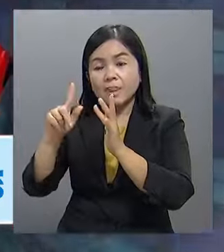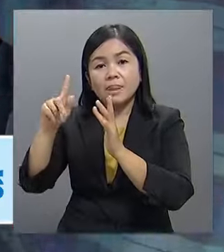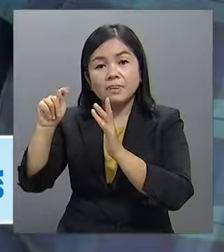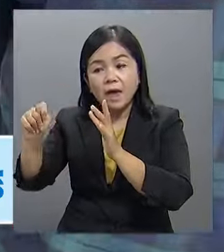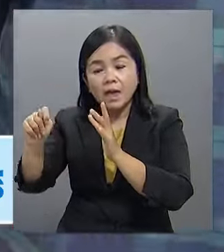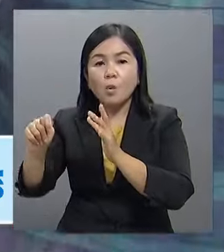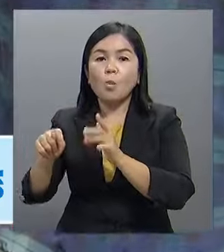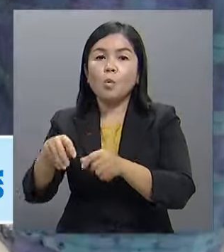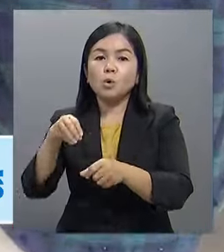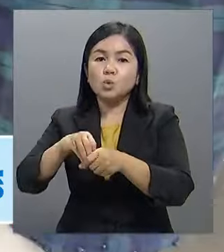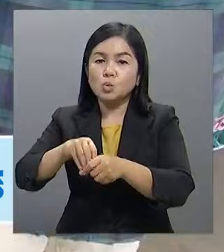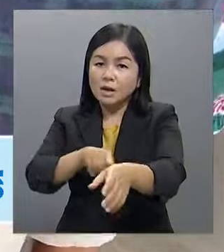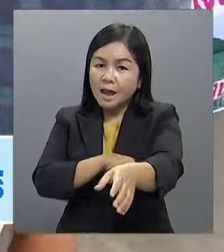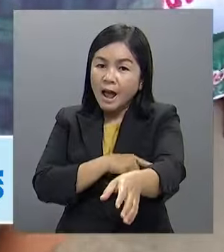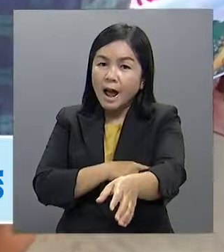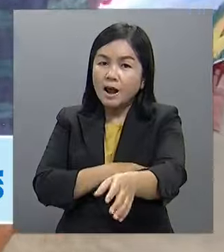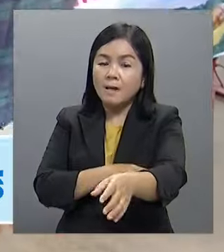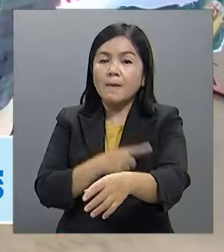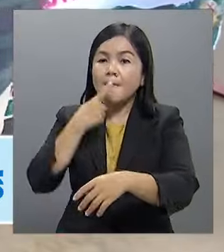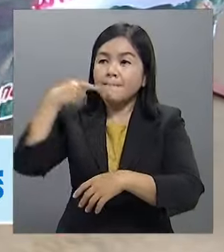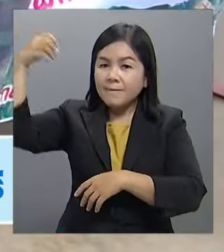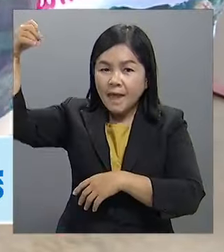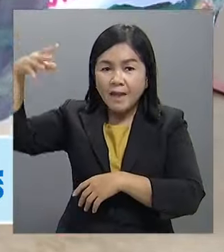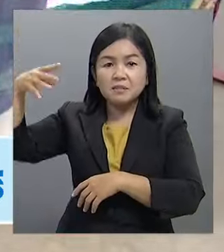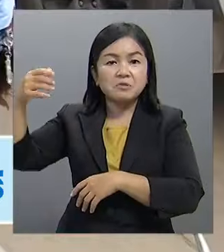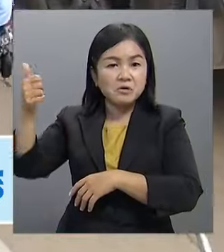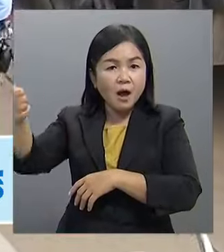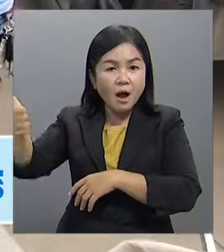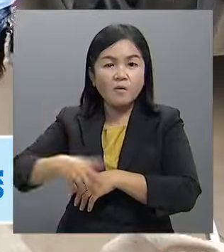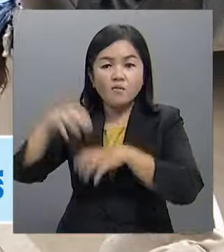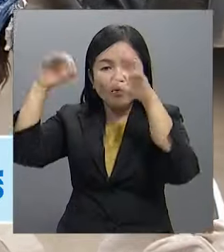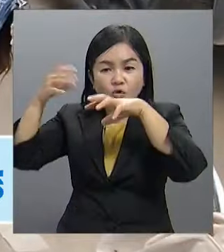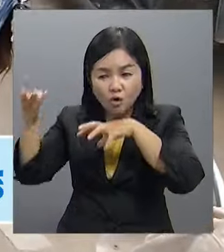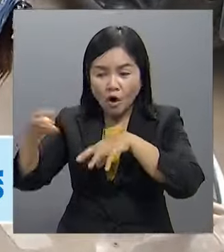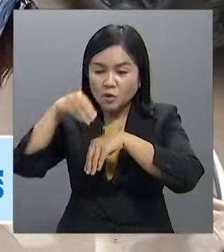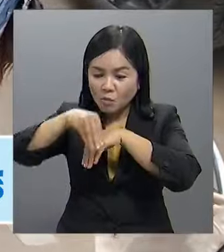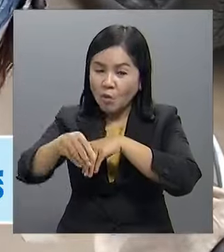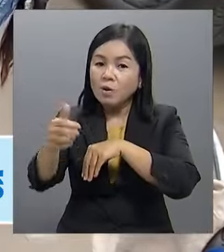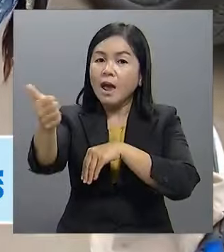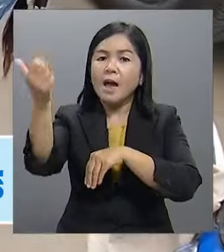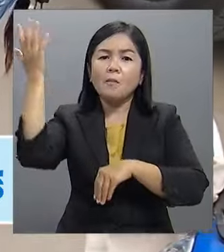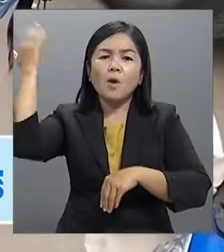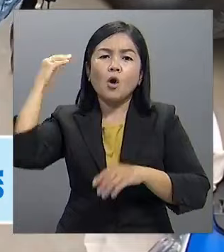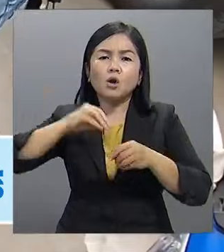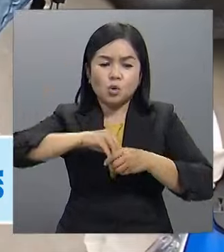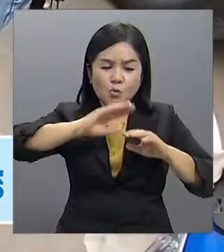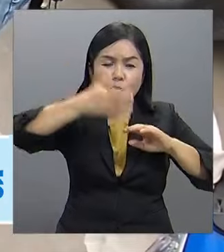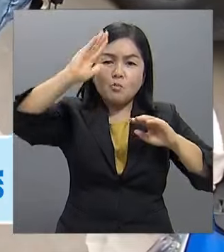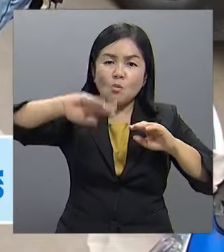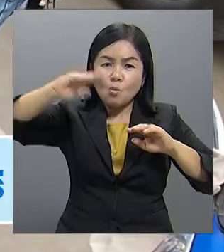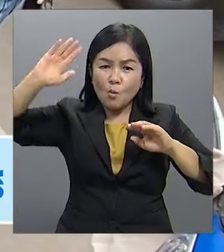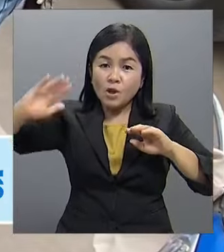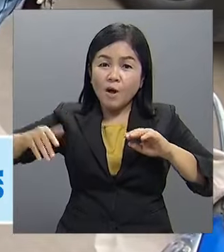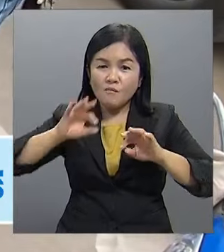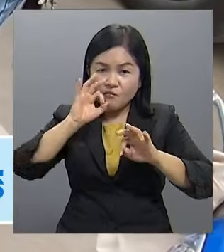แห้งแล้งได้ดีออกผลใหญ่บวกกับดินในพื้นที่ในอดีตเคยเป็นดินภูเขาไฟมาก่อนจึงทำให้สับปะรดที่คุณรังสิ